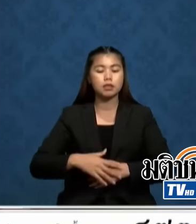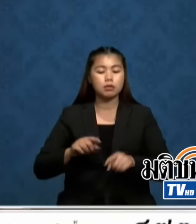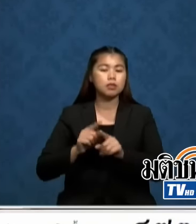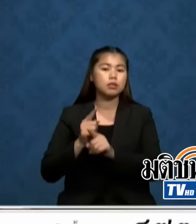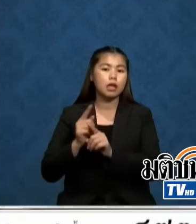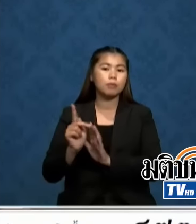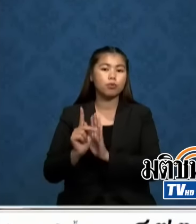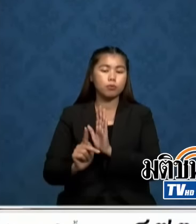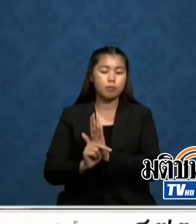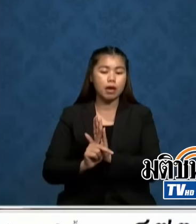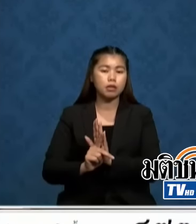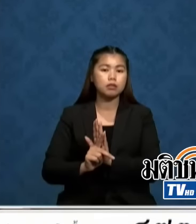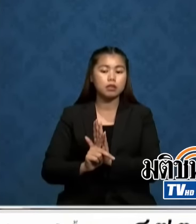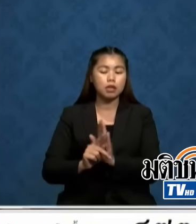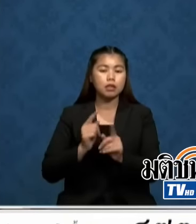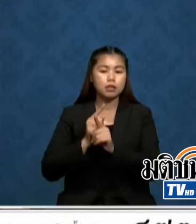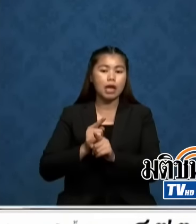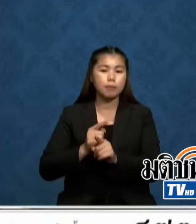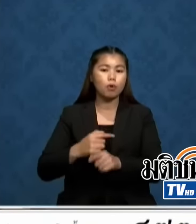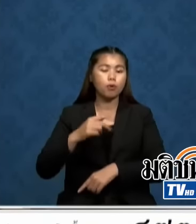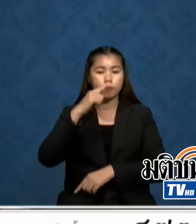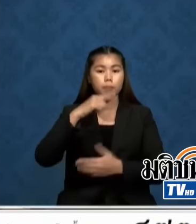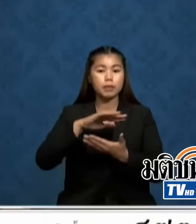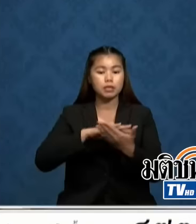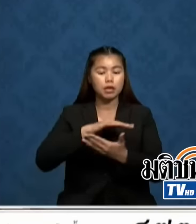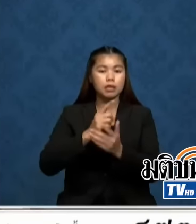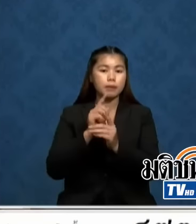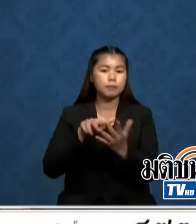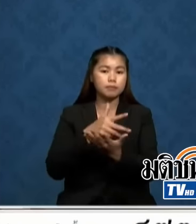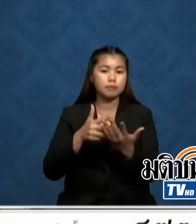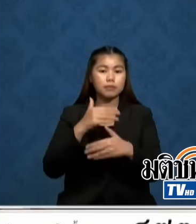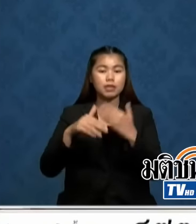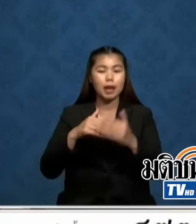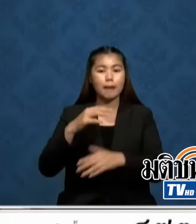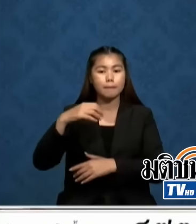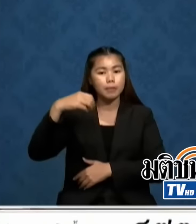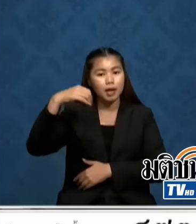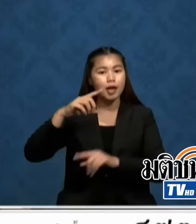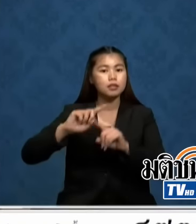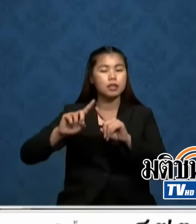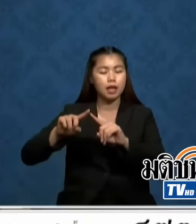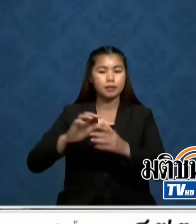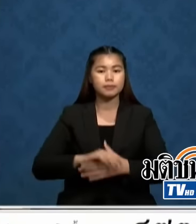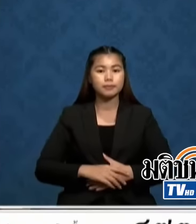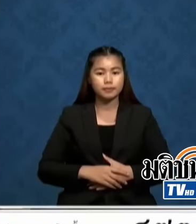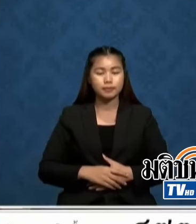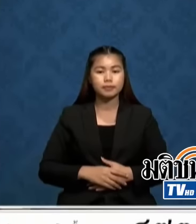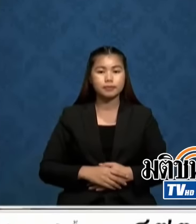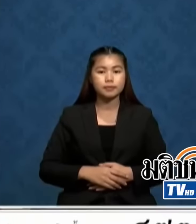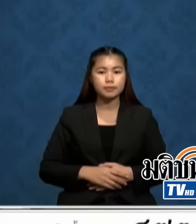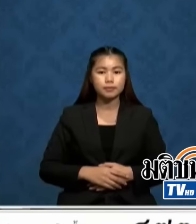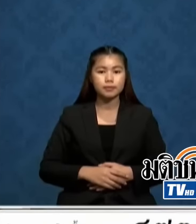กำหนดไว้ในแผนกำลังผลิตไฟฟ้าของประเทศไทยและแผนพัฒนาพลังงานทดแทนและพลังงานทาง